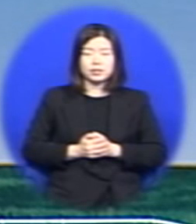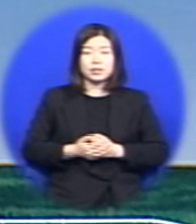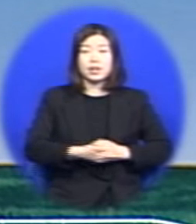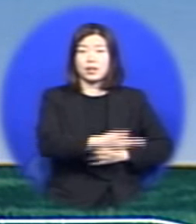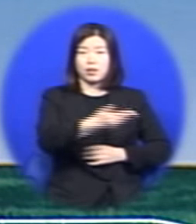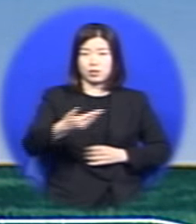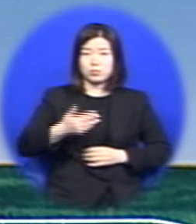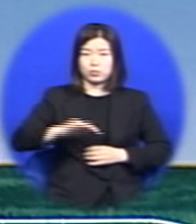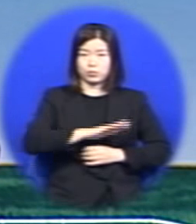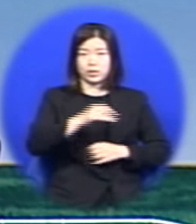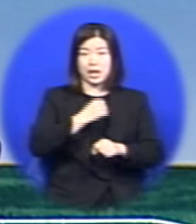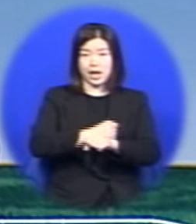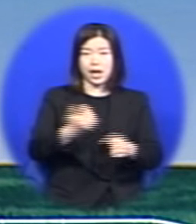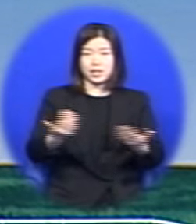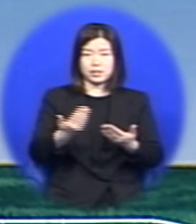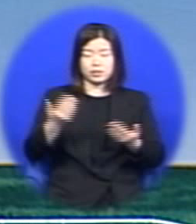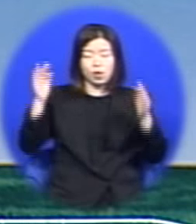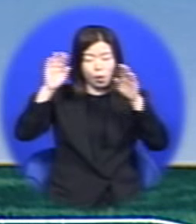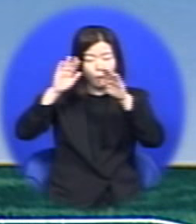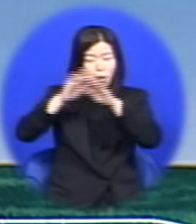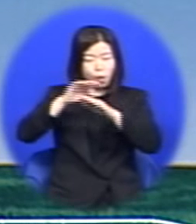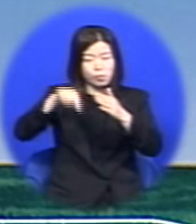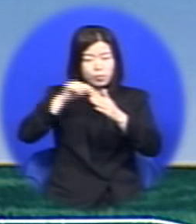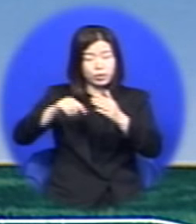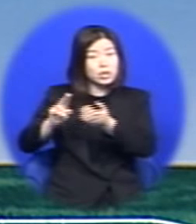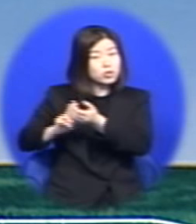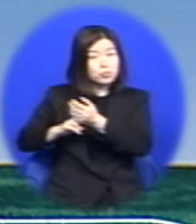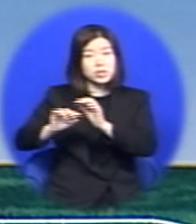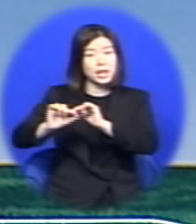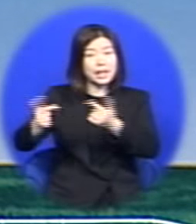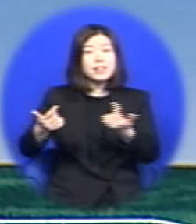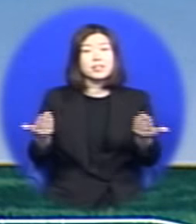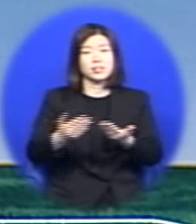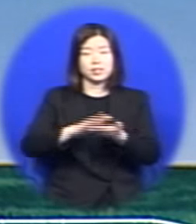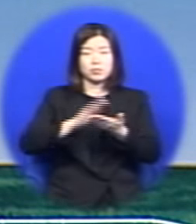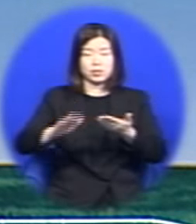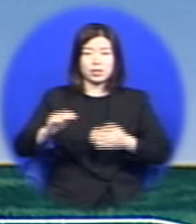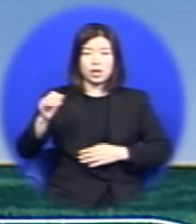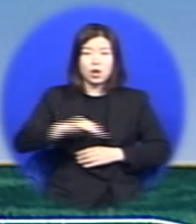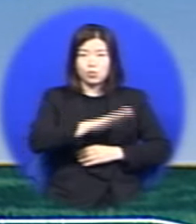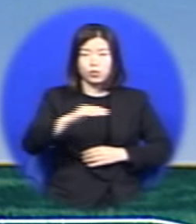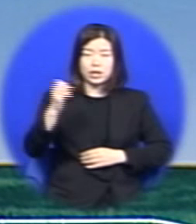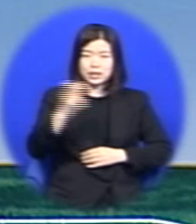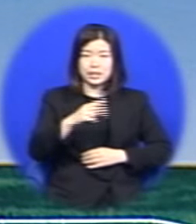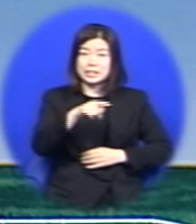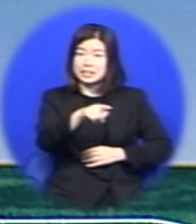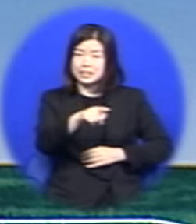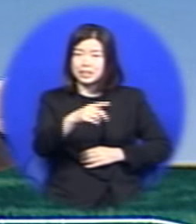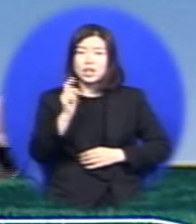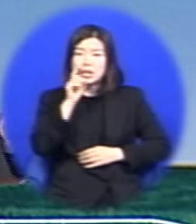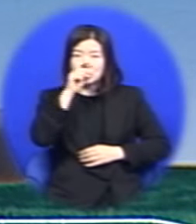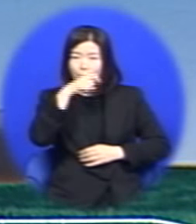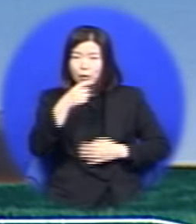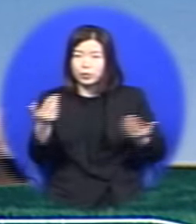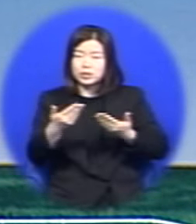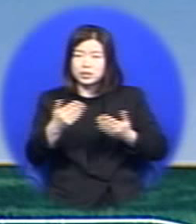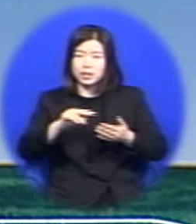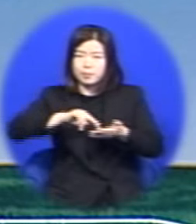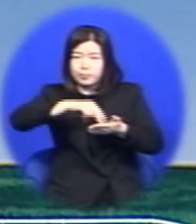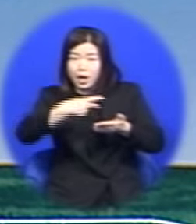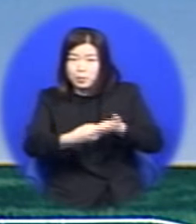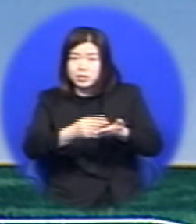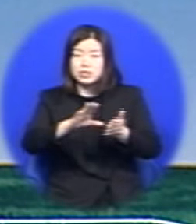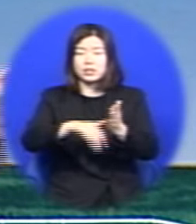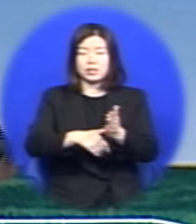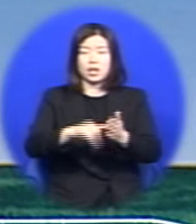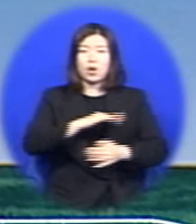여러분, 우리가 할 일은 어둠 속에 숨지 않는 겁니다. 우리가 다시 그런 더러운 일에 넘어졌을 때 우리가 할